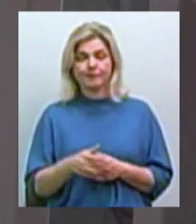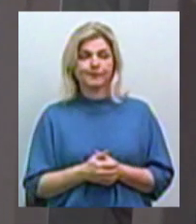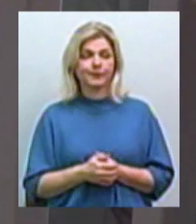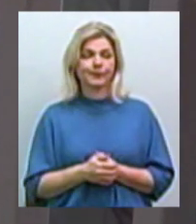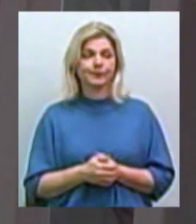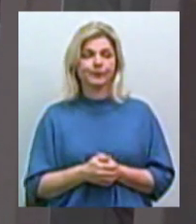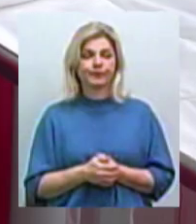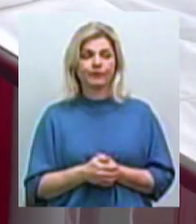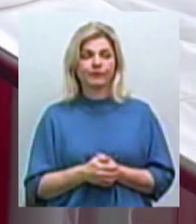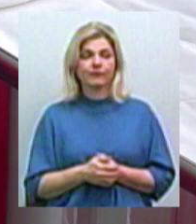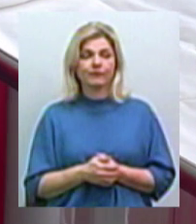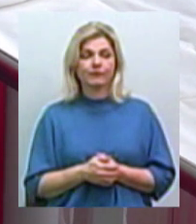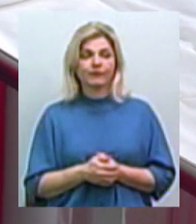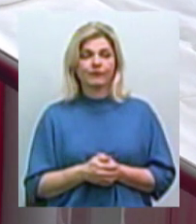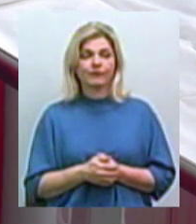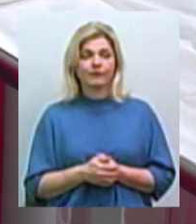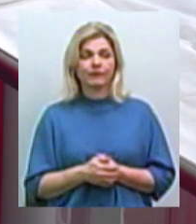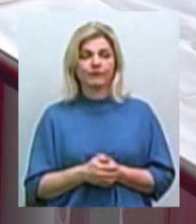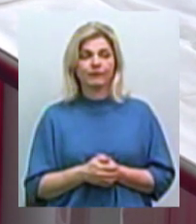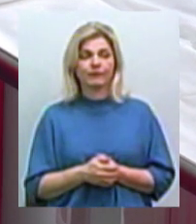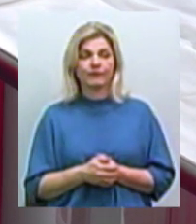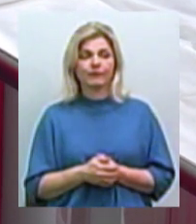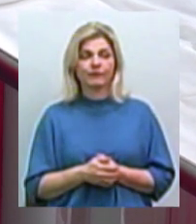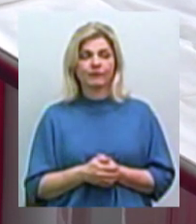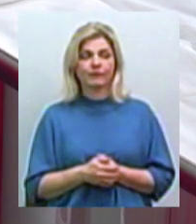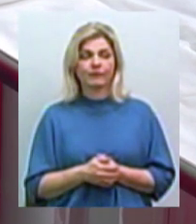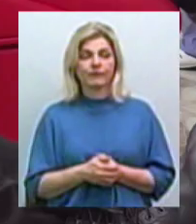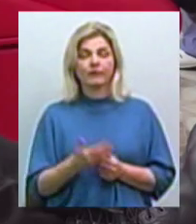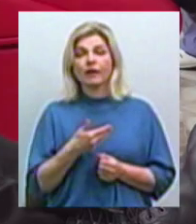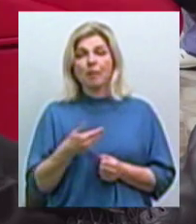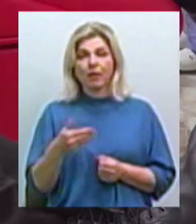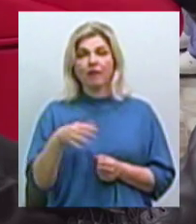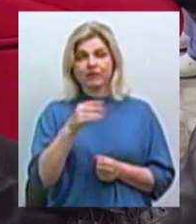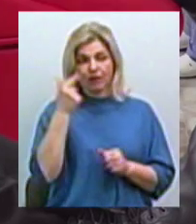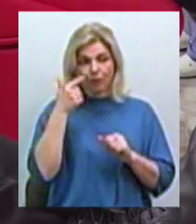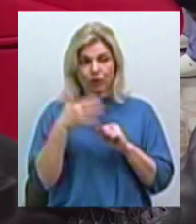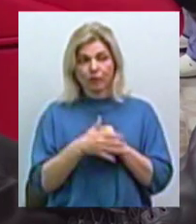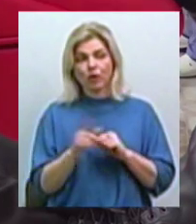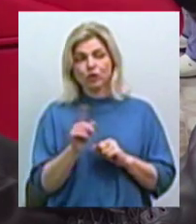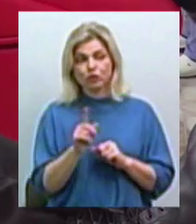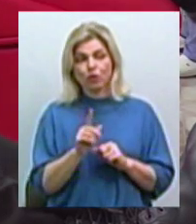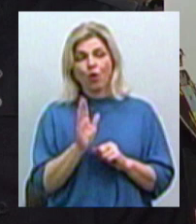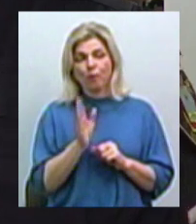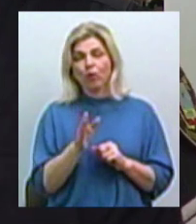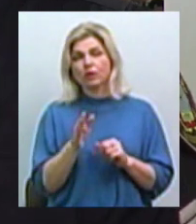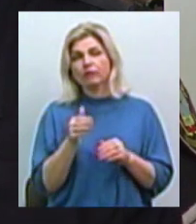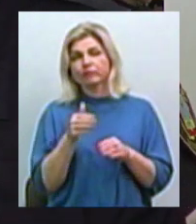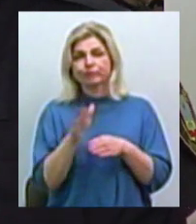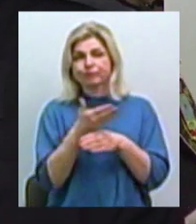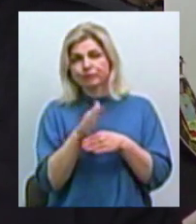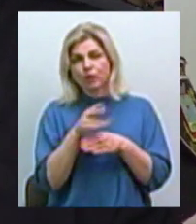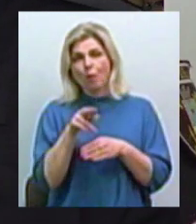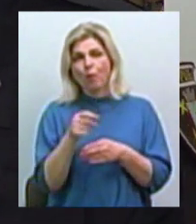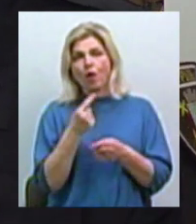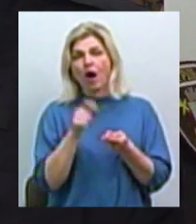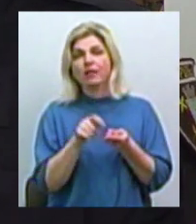але потрібно розуміти, що декілька чоловік, звичайно, відсіється по аналізам. Ну,